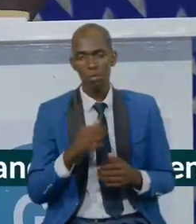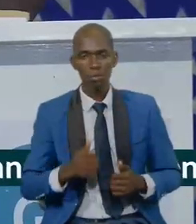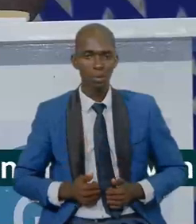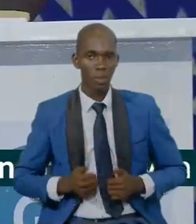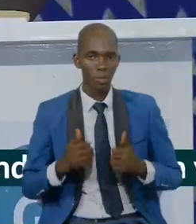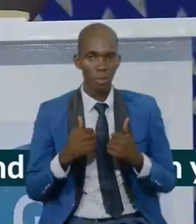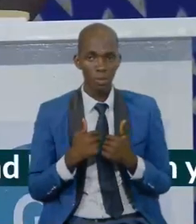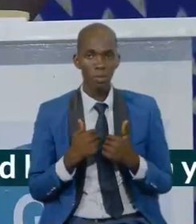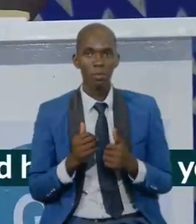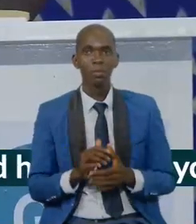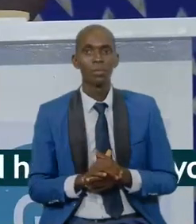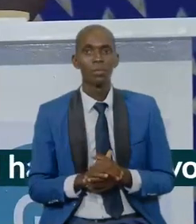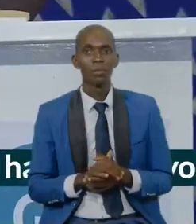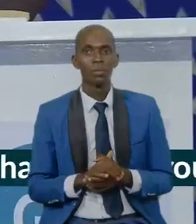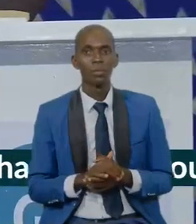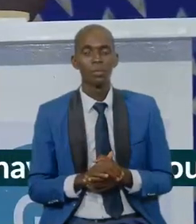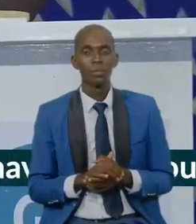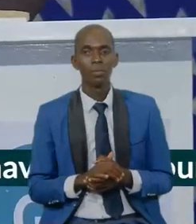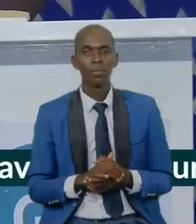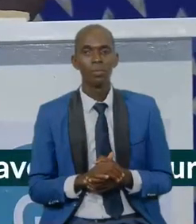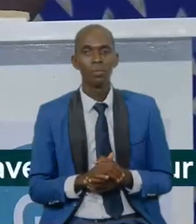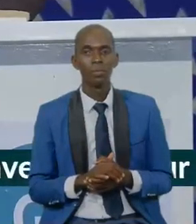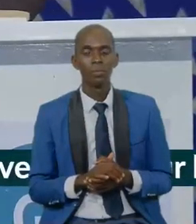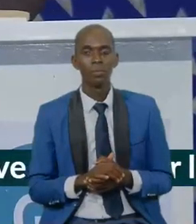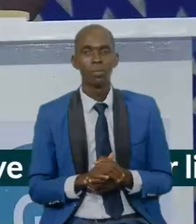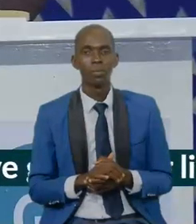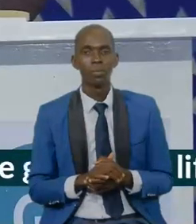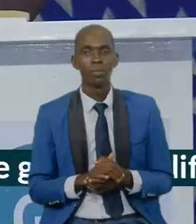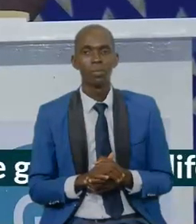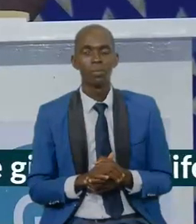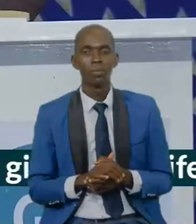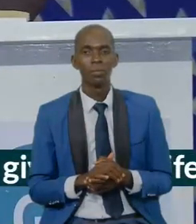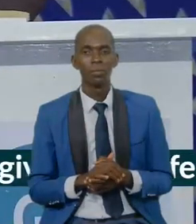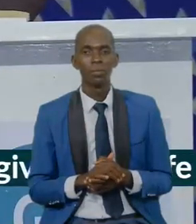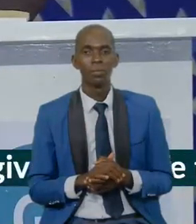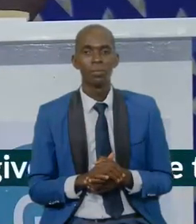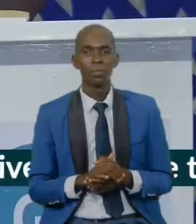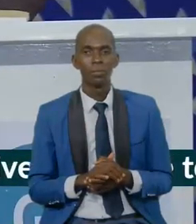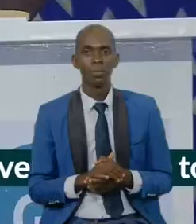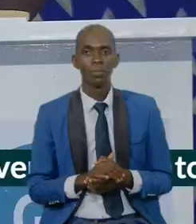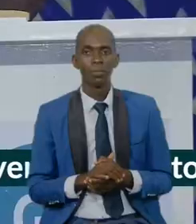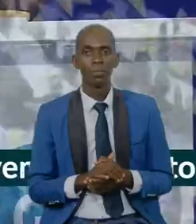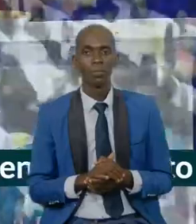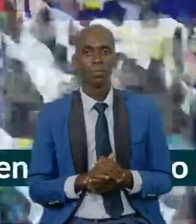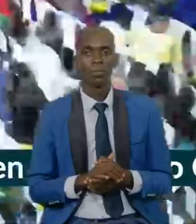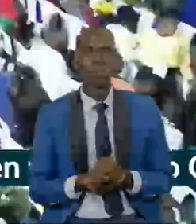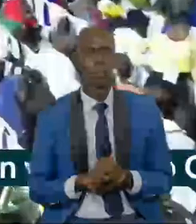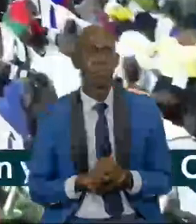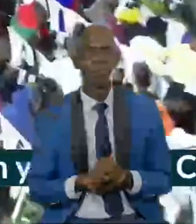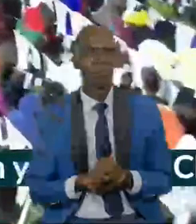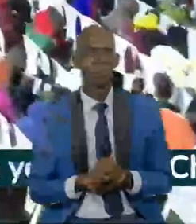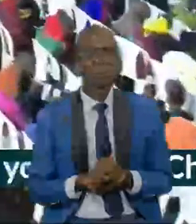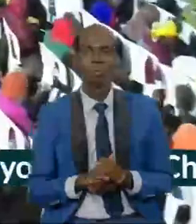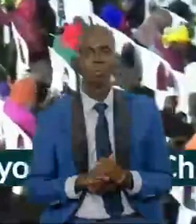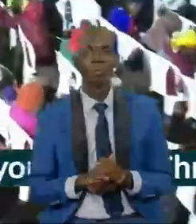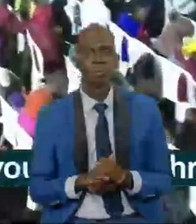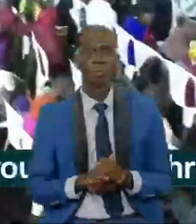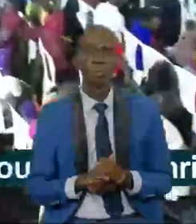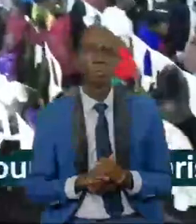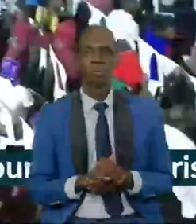une fausse information. Nous devons avoir l'amabilité de vous suivre jusqu'à